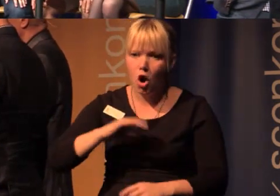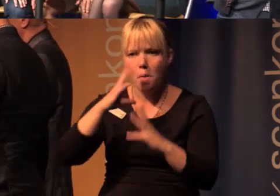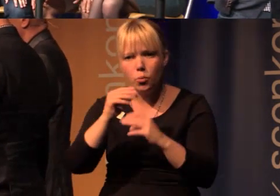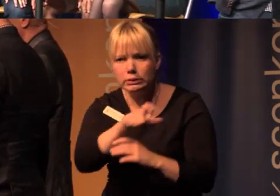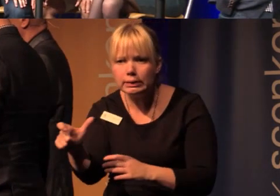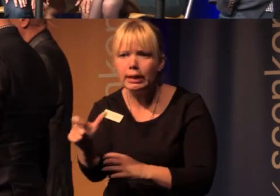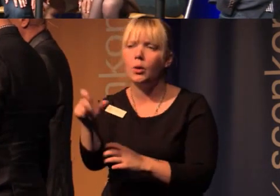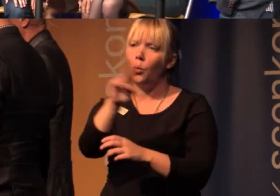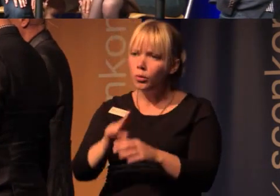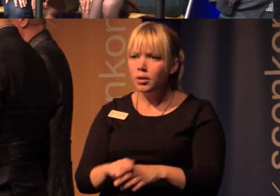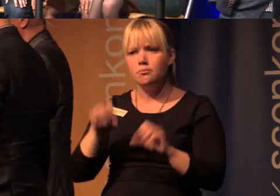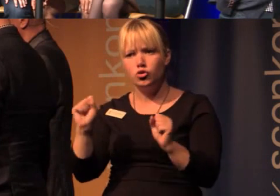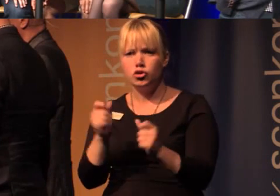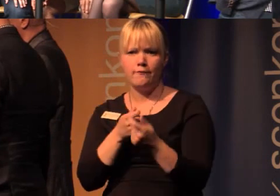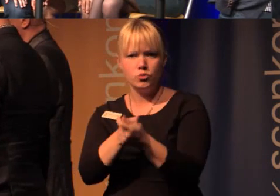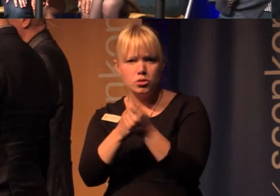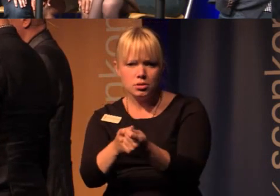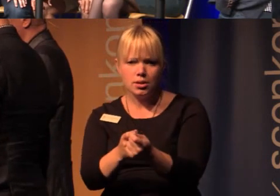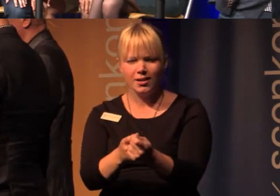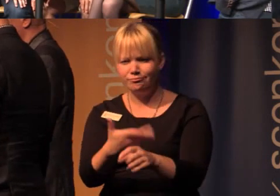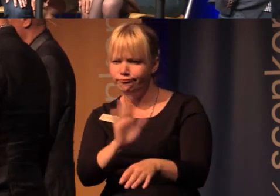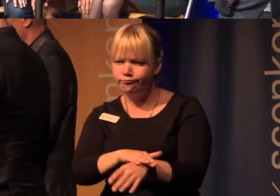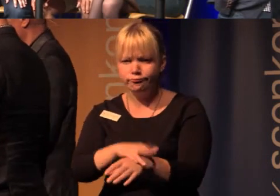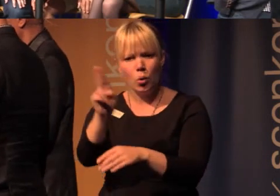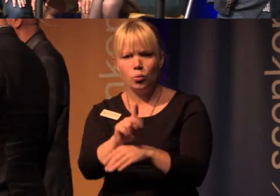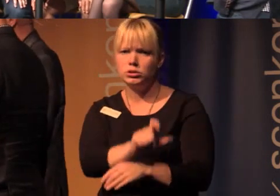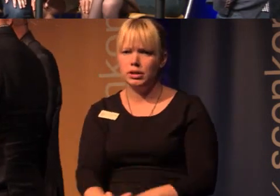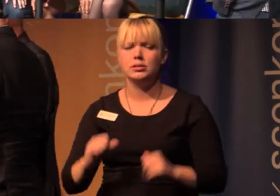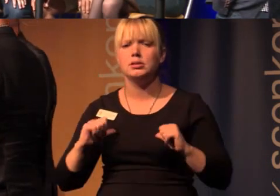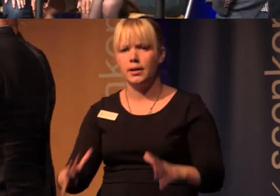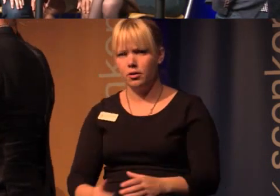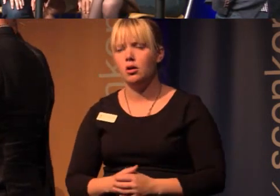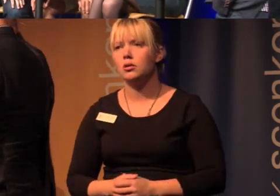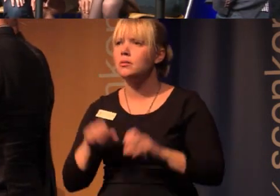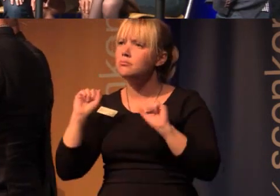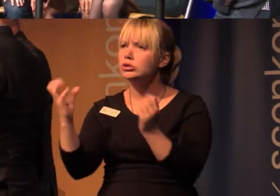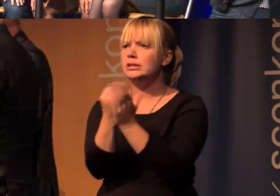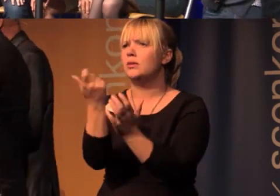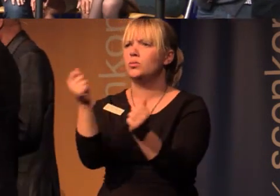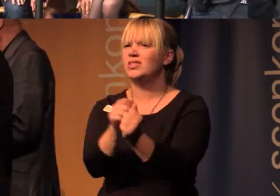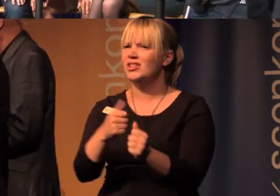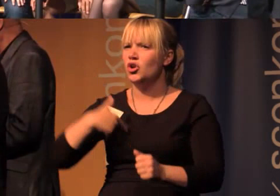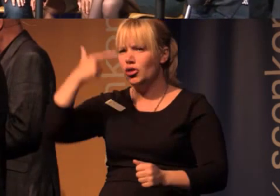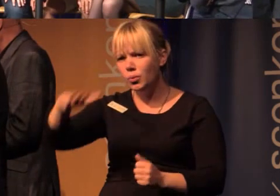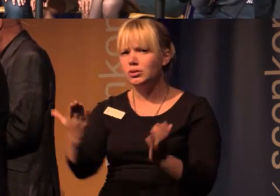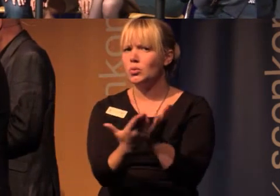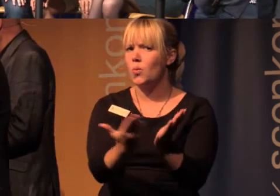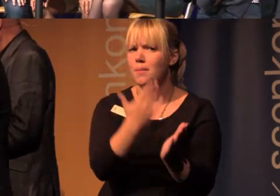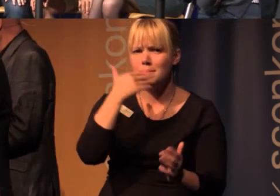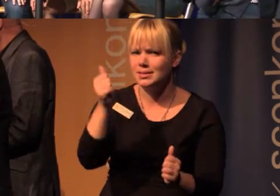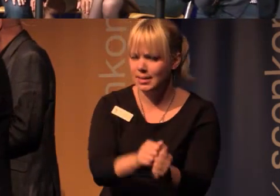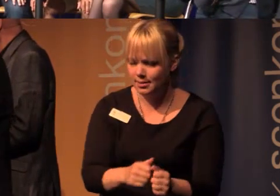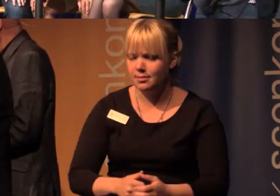kunna fostra skickliga konstnärer och det kommer att behöva göras på ett eller annat sätt, men jag tror inte att det här är det bästa sättet. Däremot